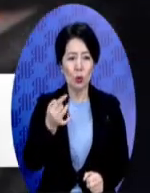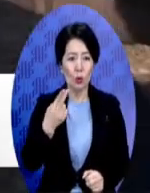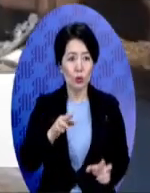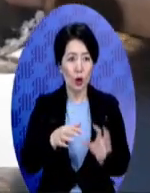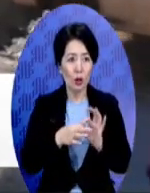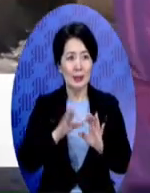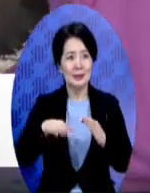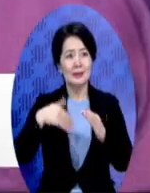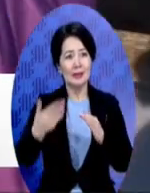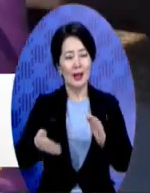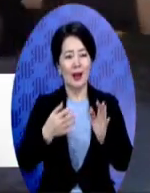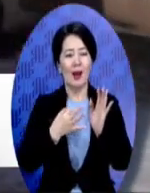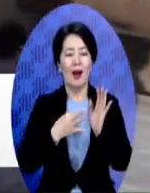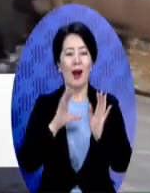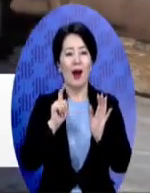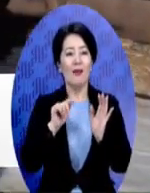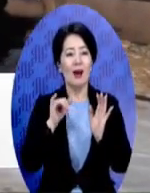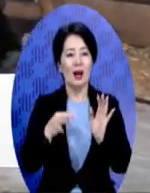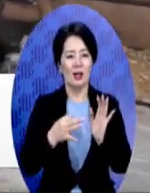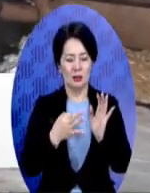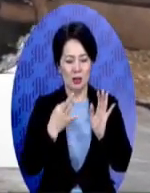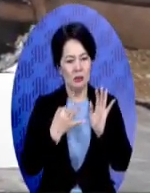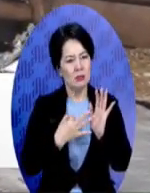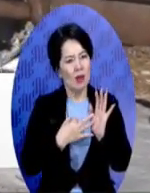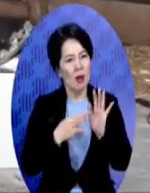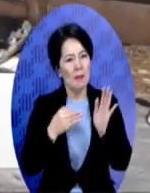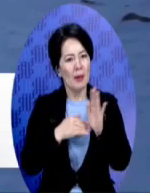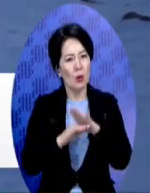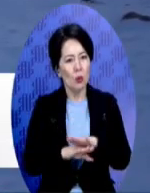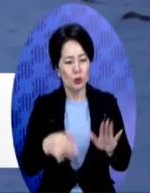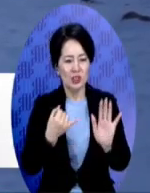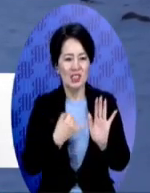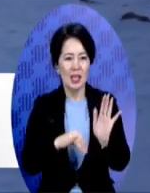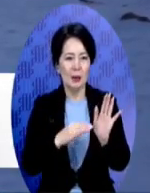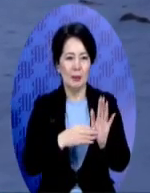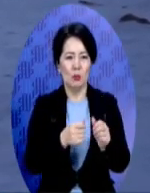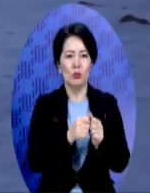авар 8000 хүртэлх хүүхдэд тус бүр 60 мянган төгрөгийн тусламж үзүүлэхээр төлөвлөлжээ.